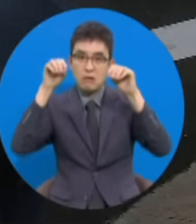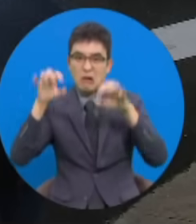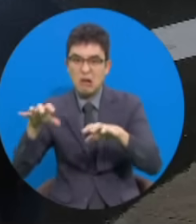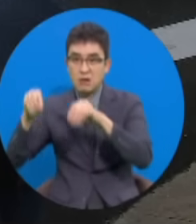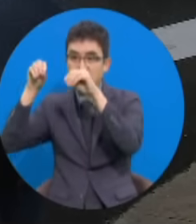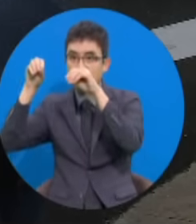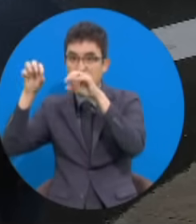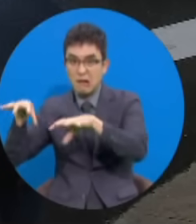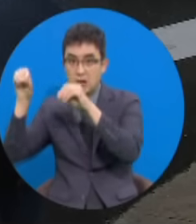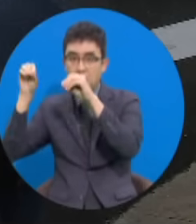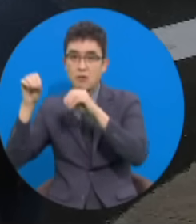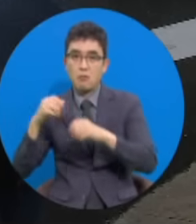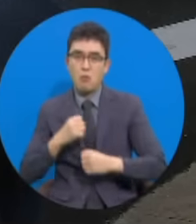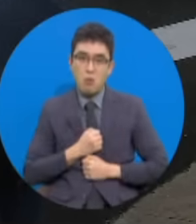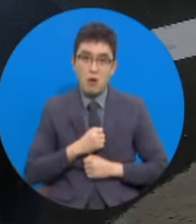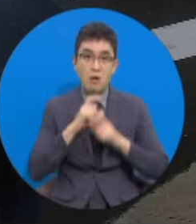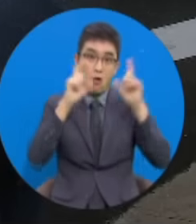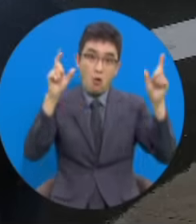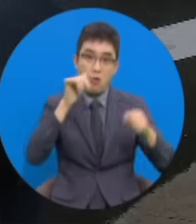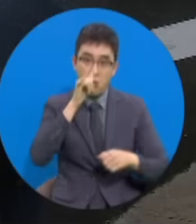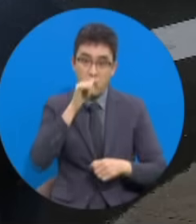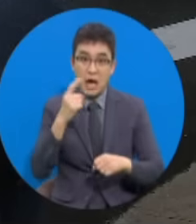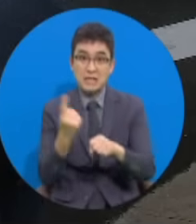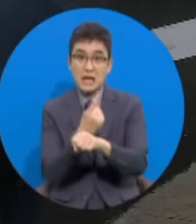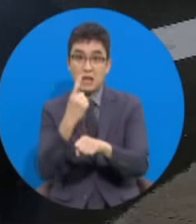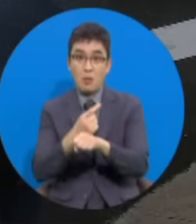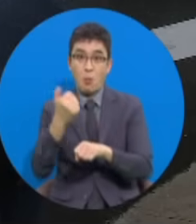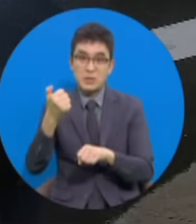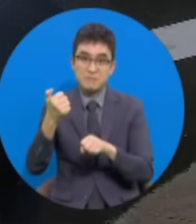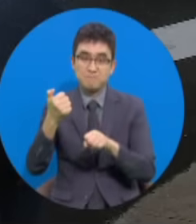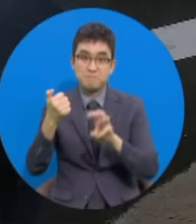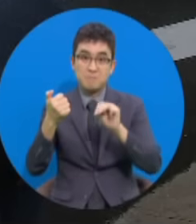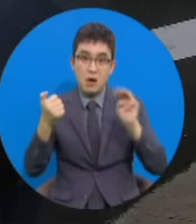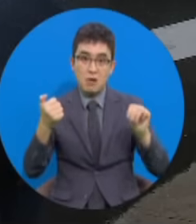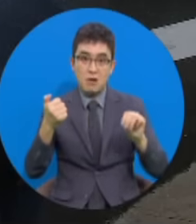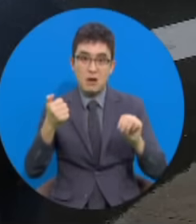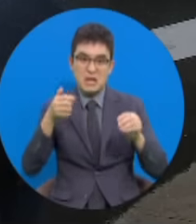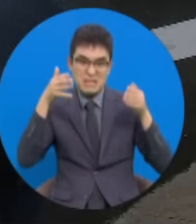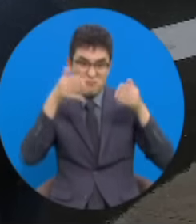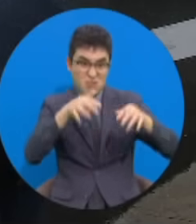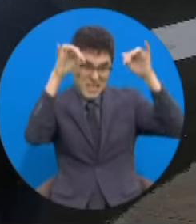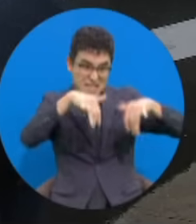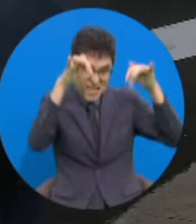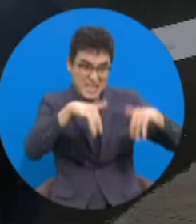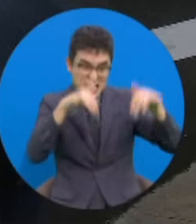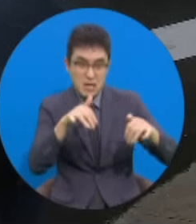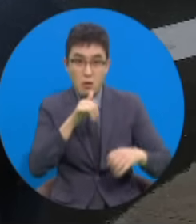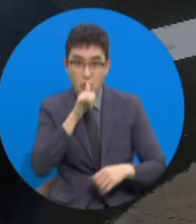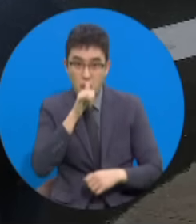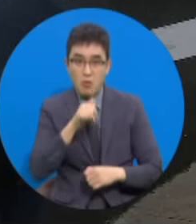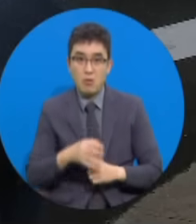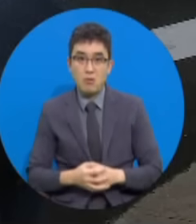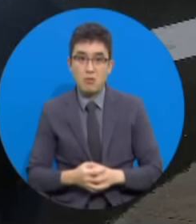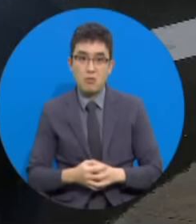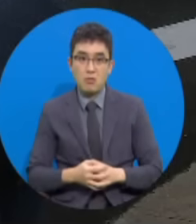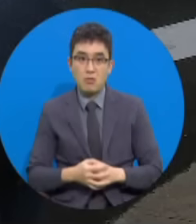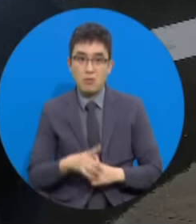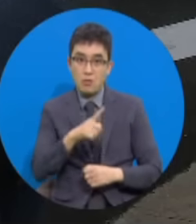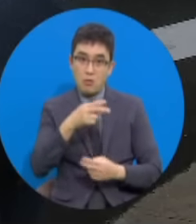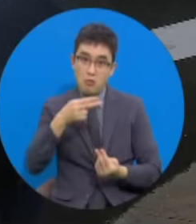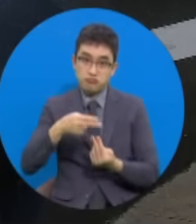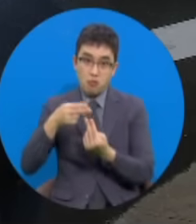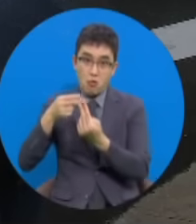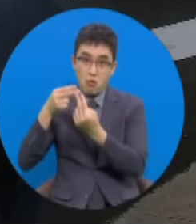호우 발령도 있고 방금 말씀하신 것처럼 한 시간에 50mm 이상의 집중적인 비가 내리기도 했고 누적 강수량도